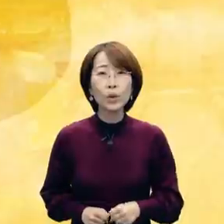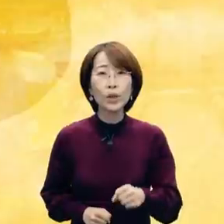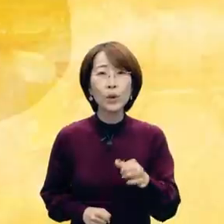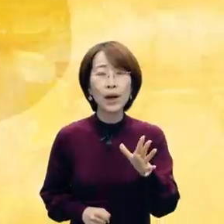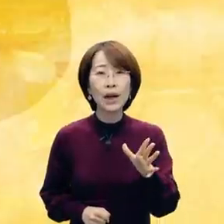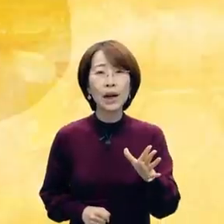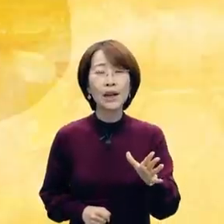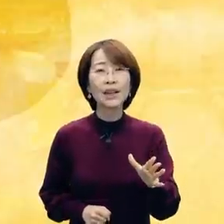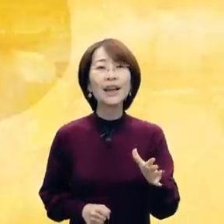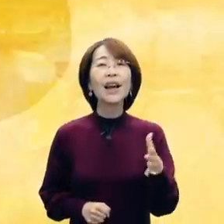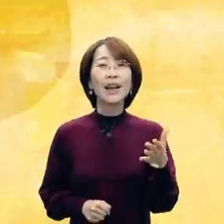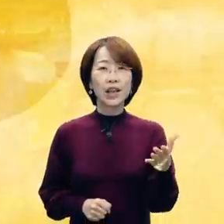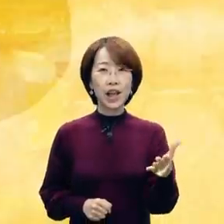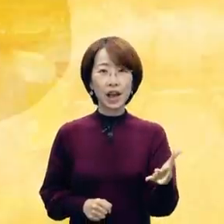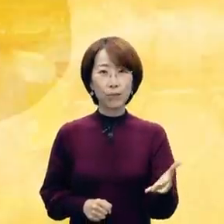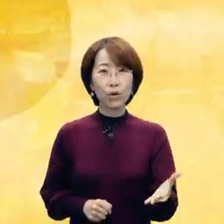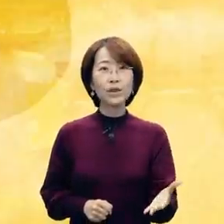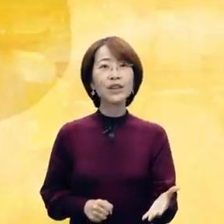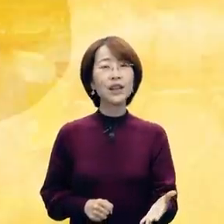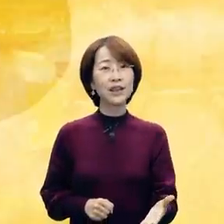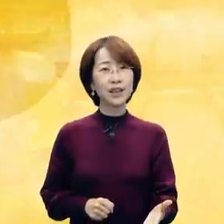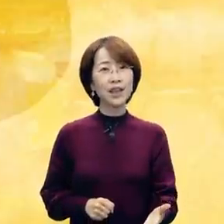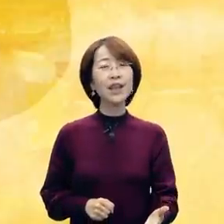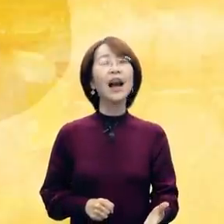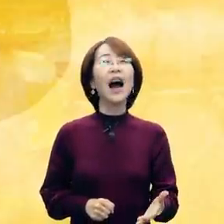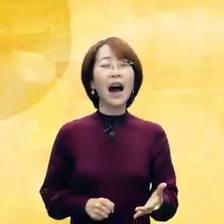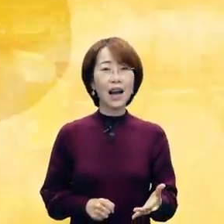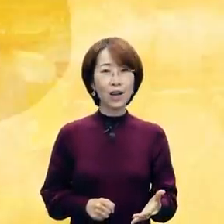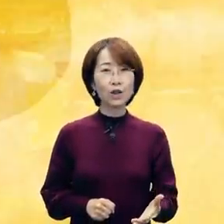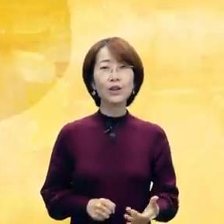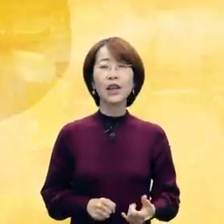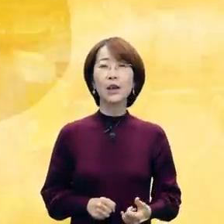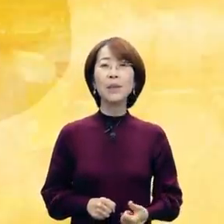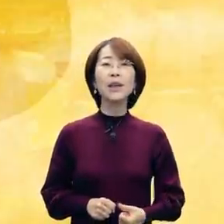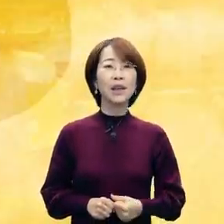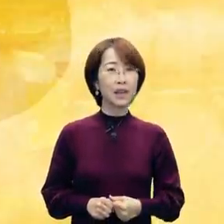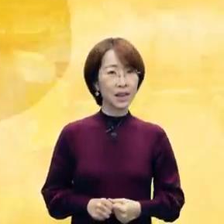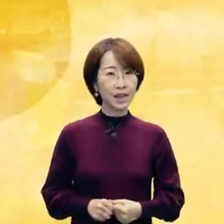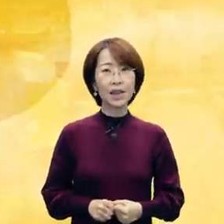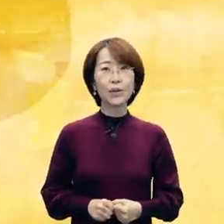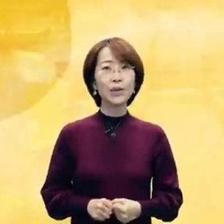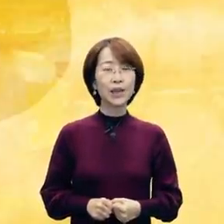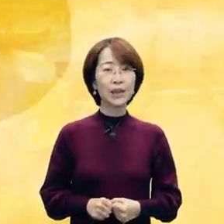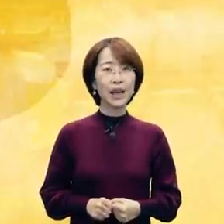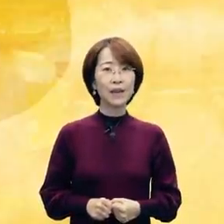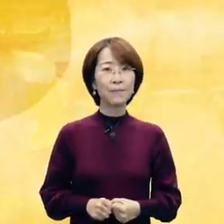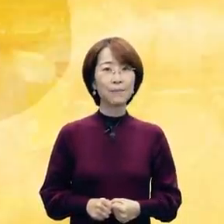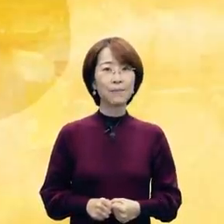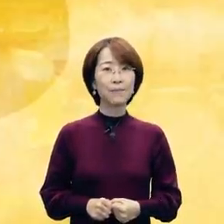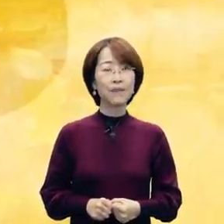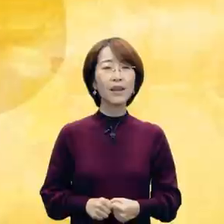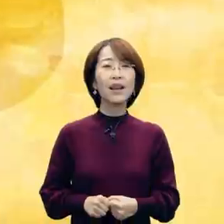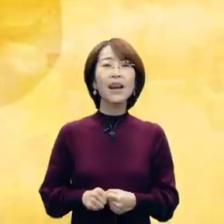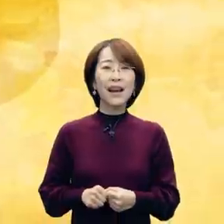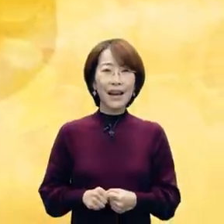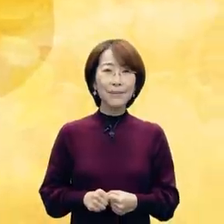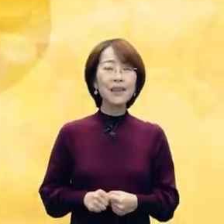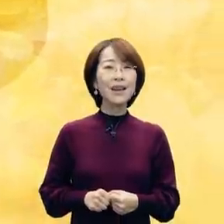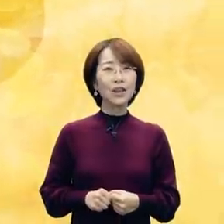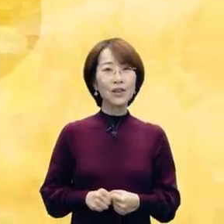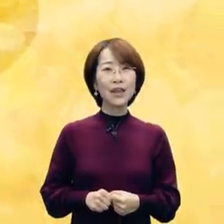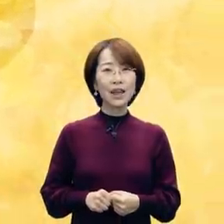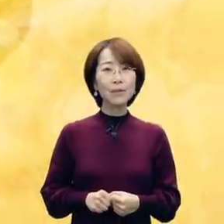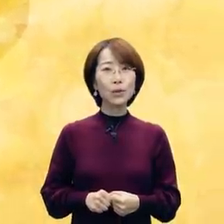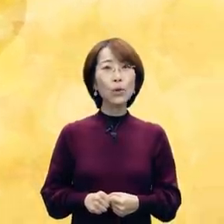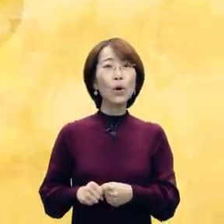너는 도시로 가라. 내가 무엇을 할지 알려줄 사람이 기다리고 있단다.